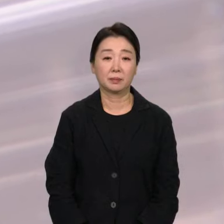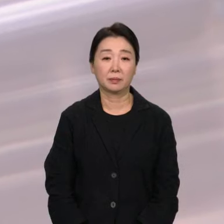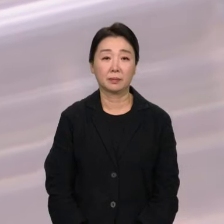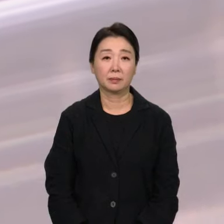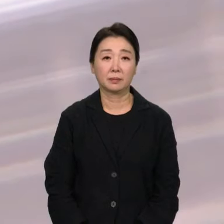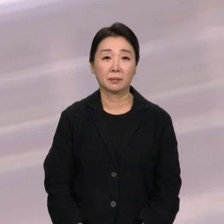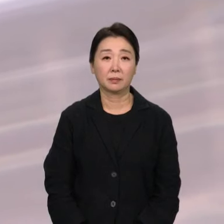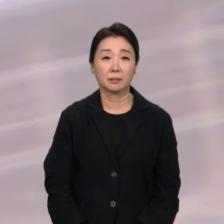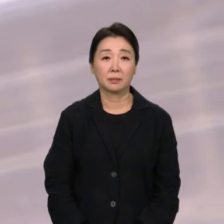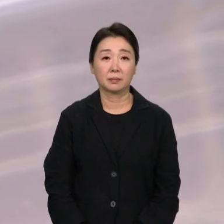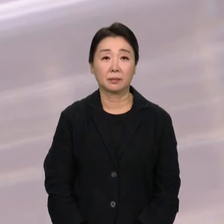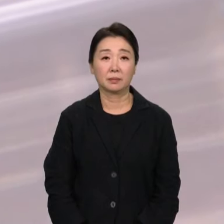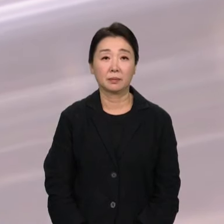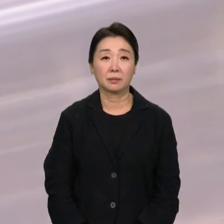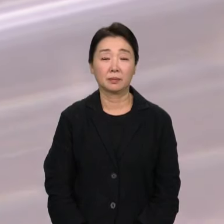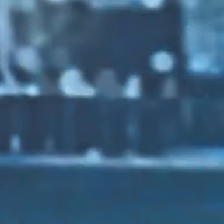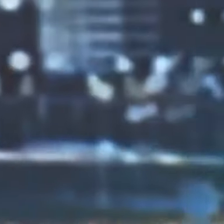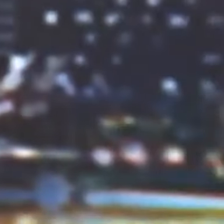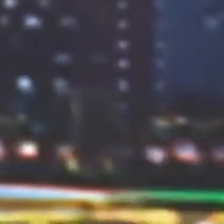JTBC 이은진입니다.